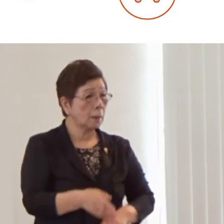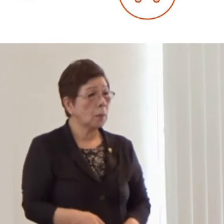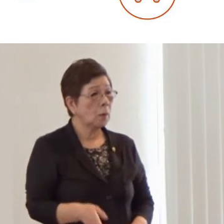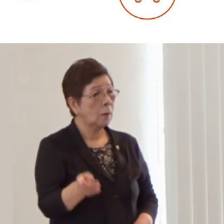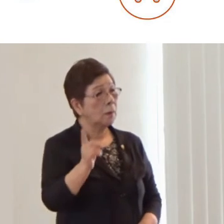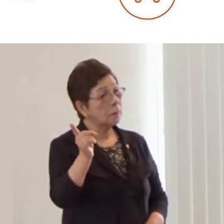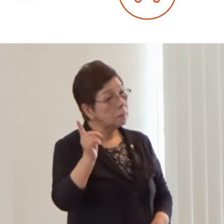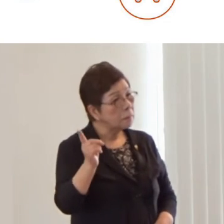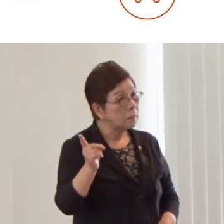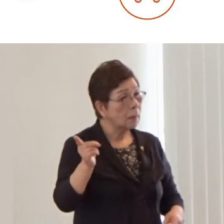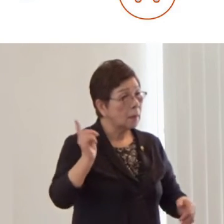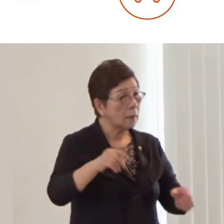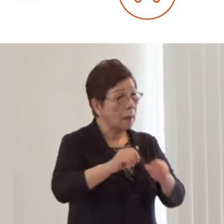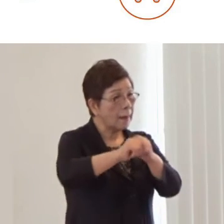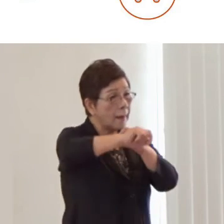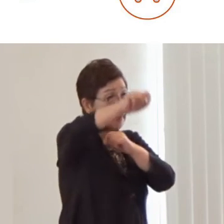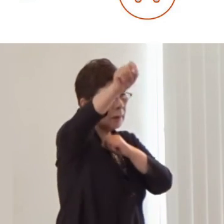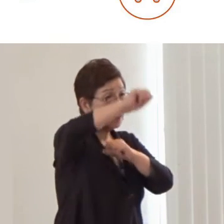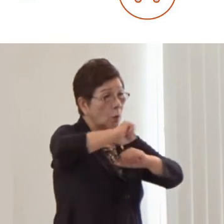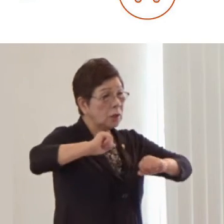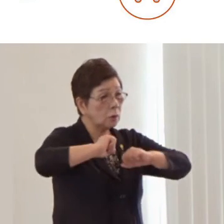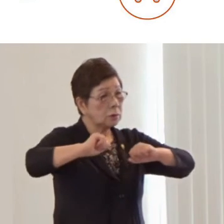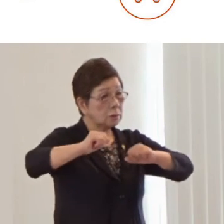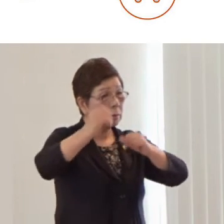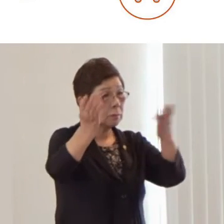。永遠の命が与えられて、